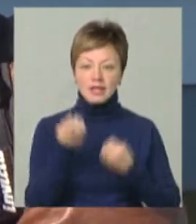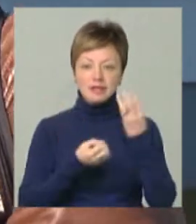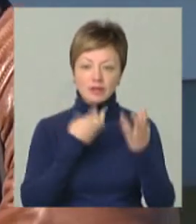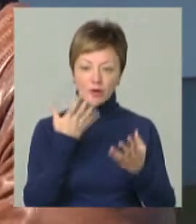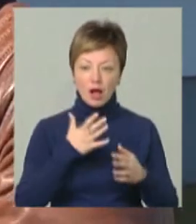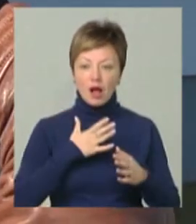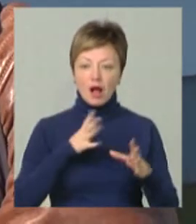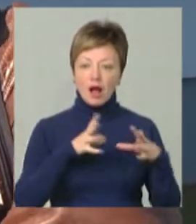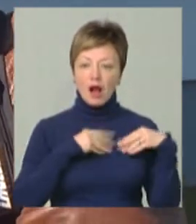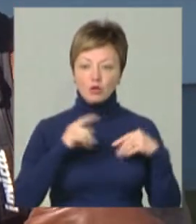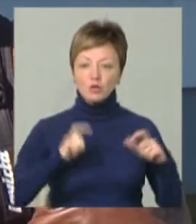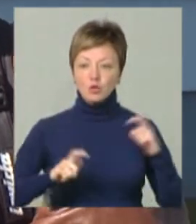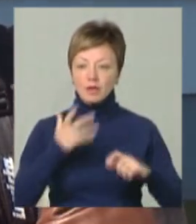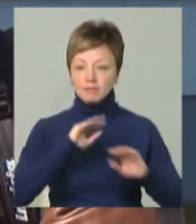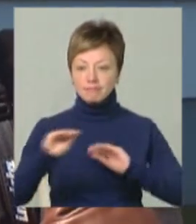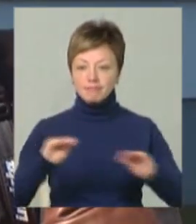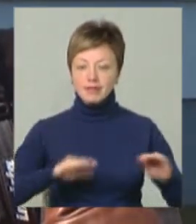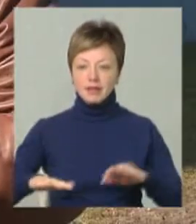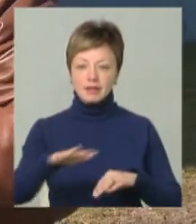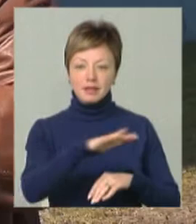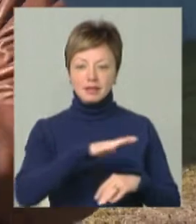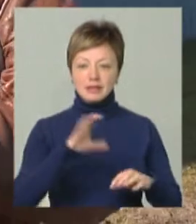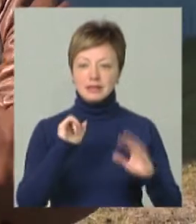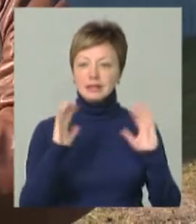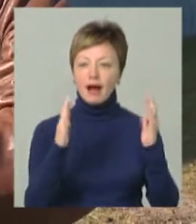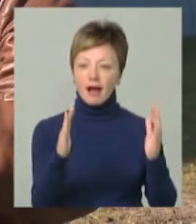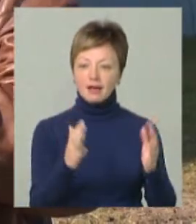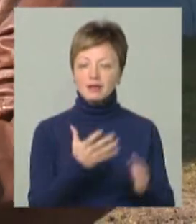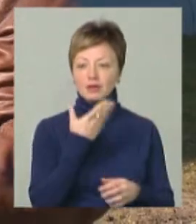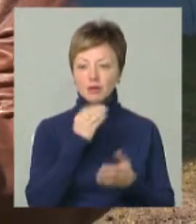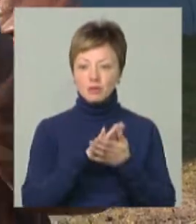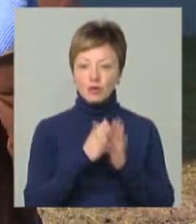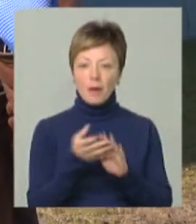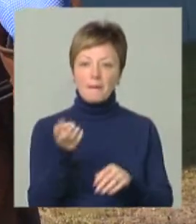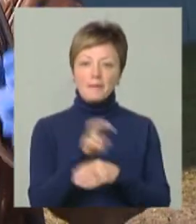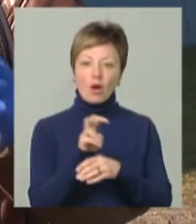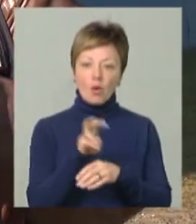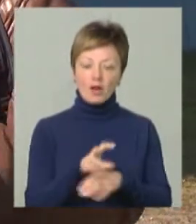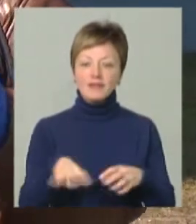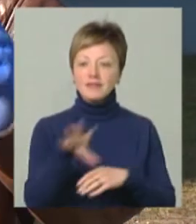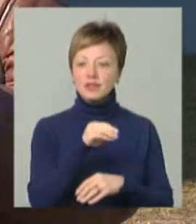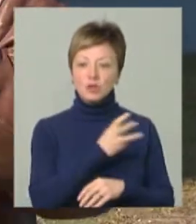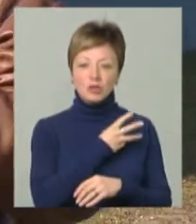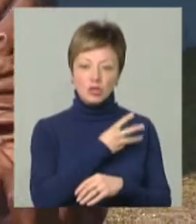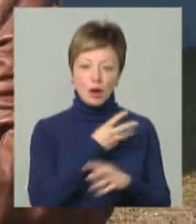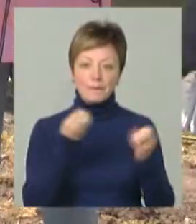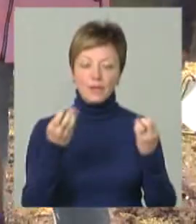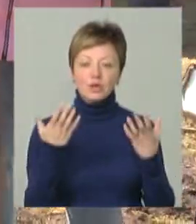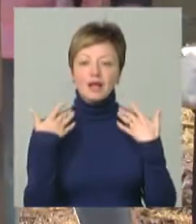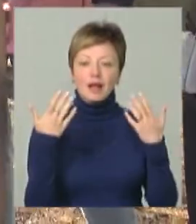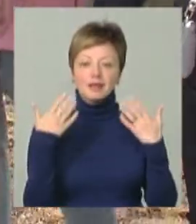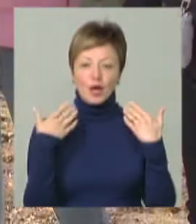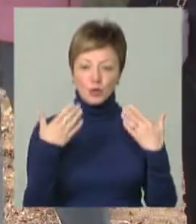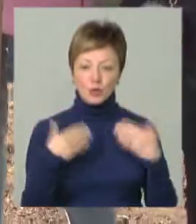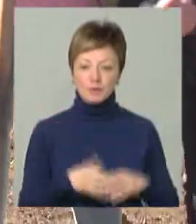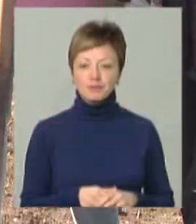нашу територію і зробимо супіровий сакуровий сад. Це буде дуже чудова обстановка, щоб сюди приходили всі, хто забажає просто релаксанути. За